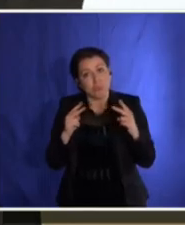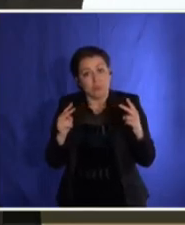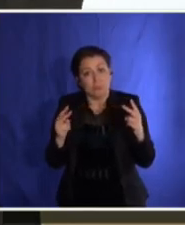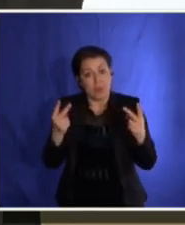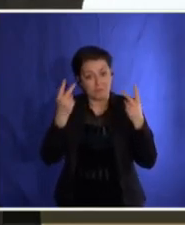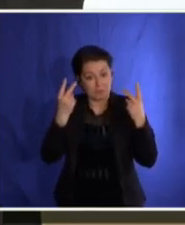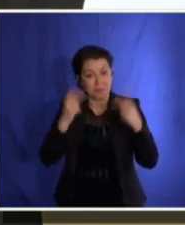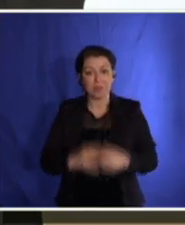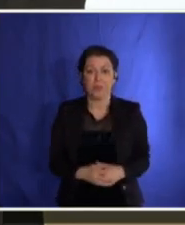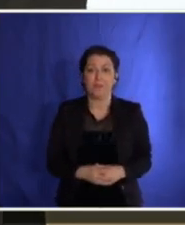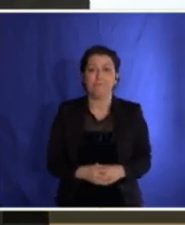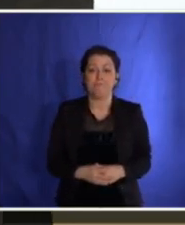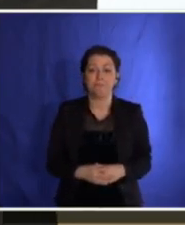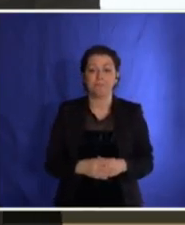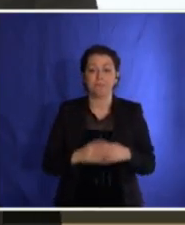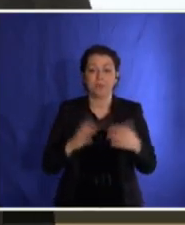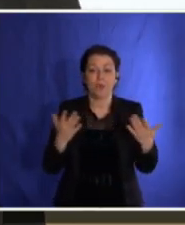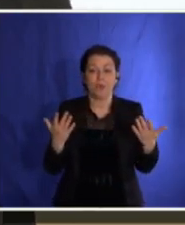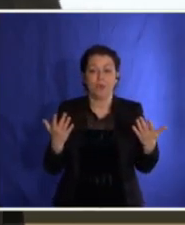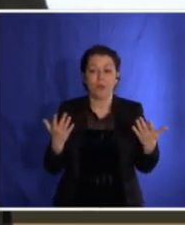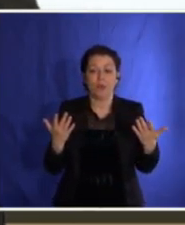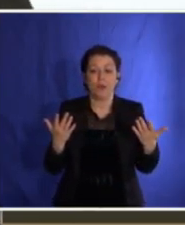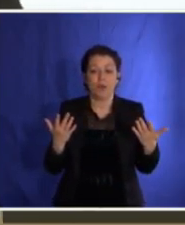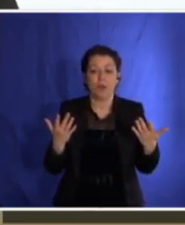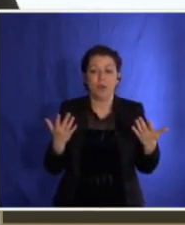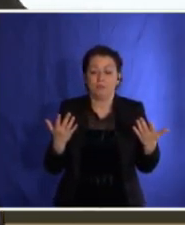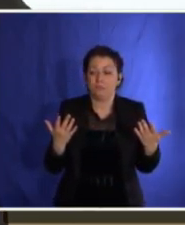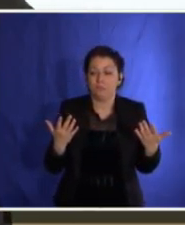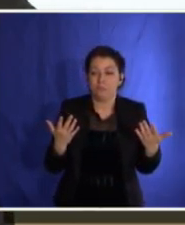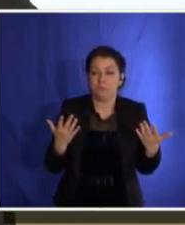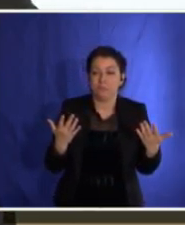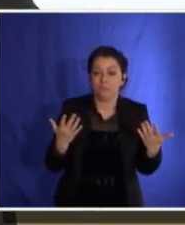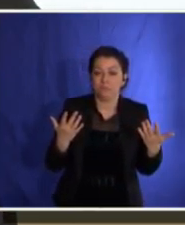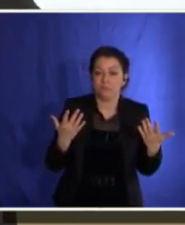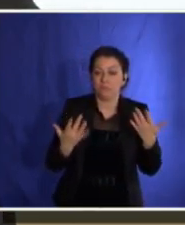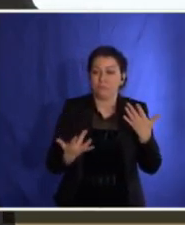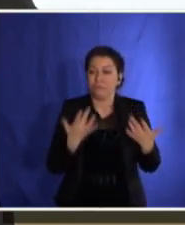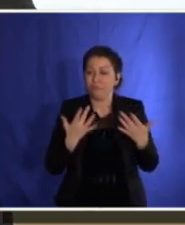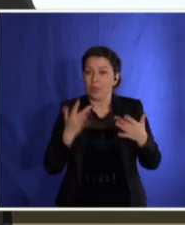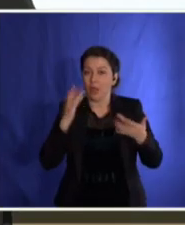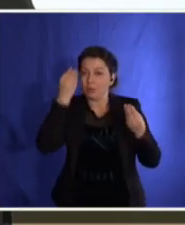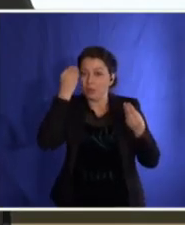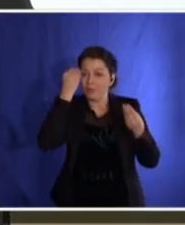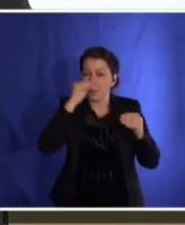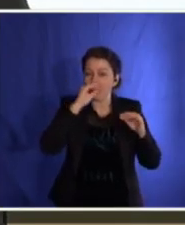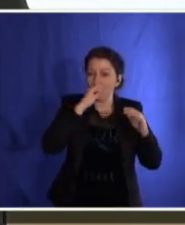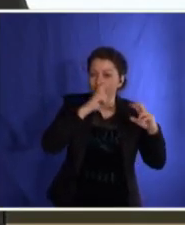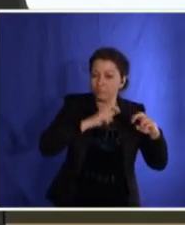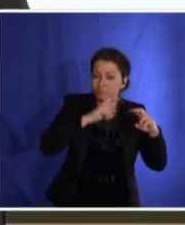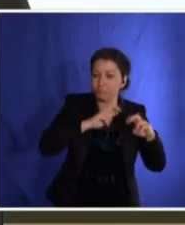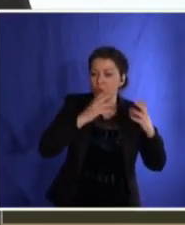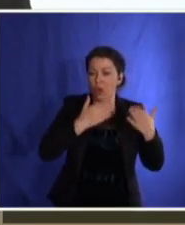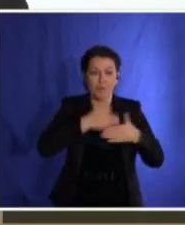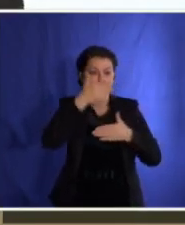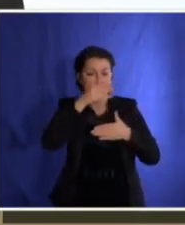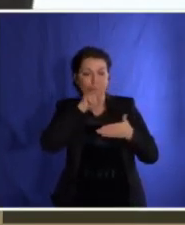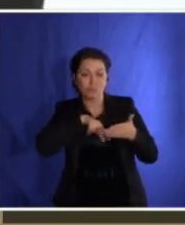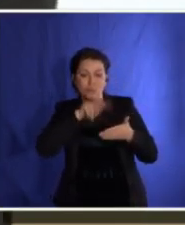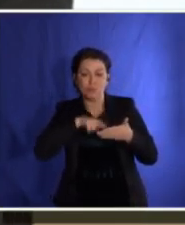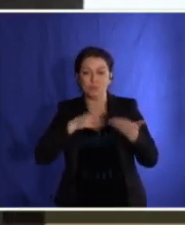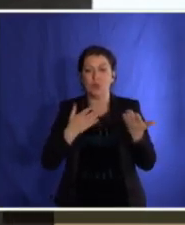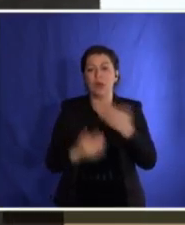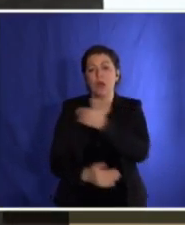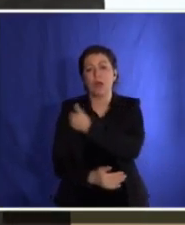Bedeutung. Sei es jetzt, dass man eben entsprechende Informationen bekommt auf der ersten Seite, auf der